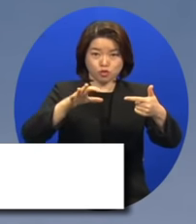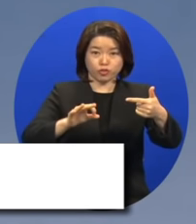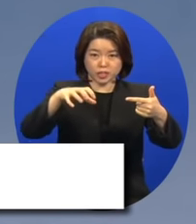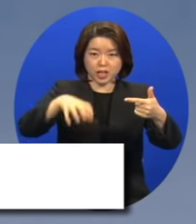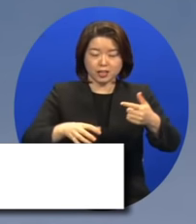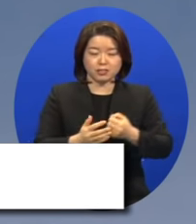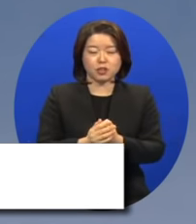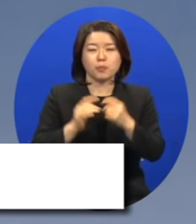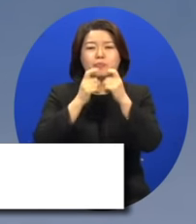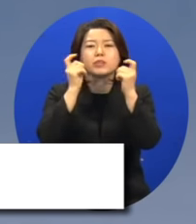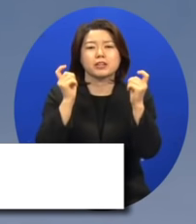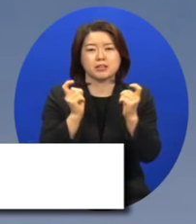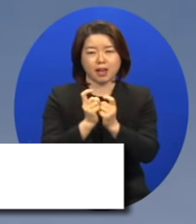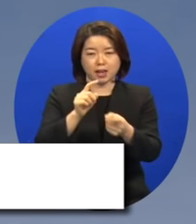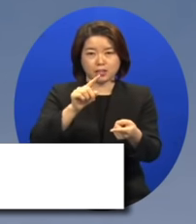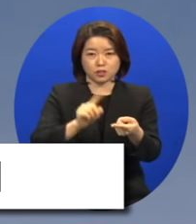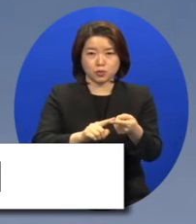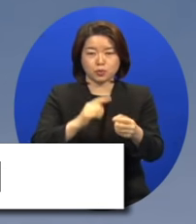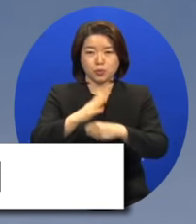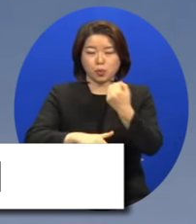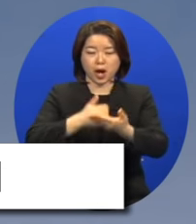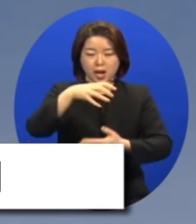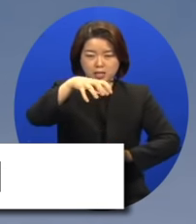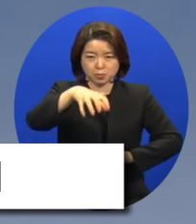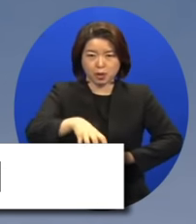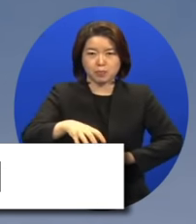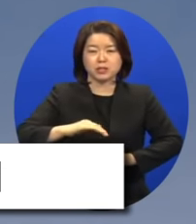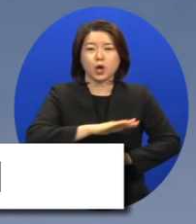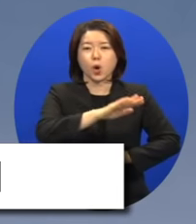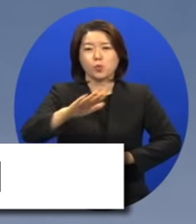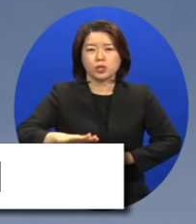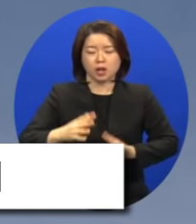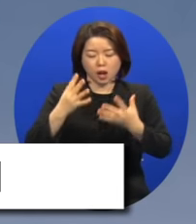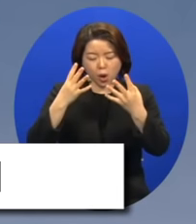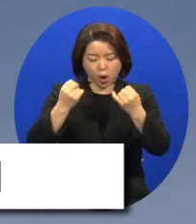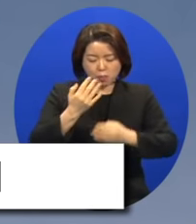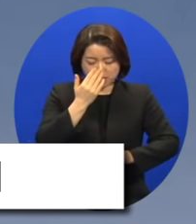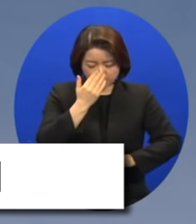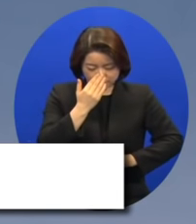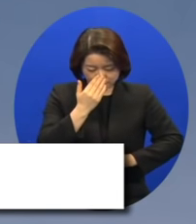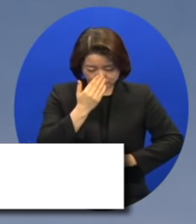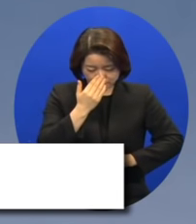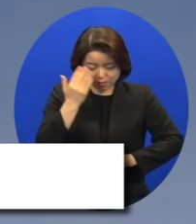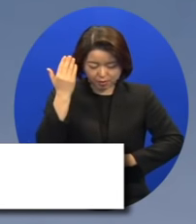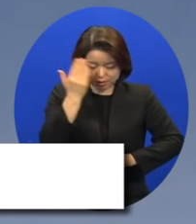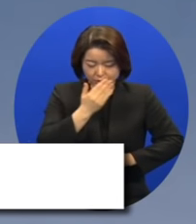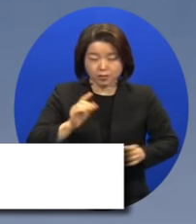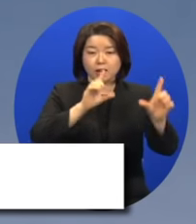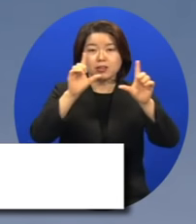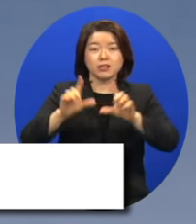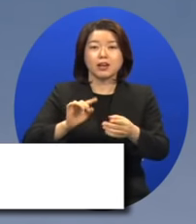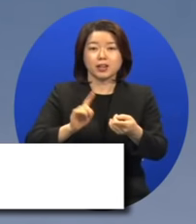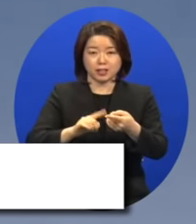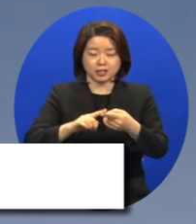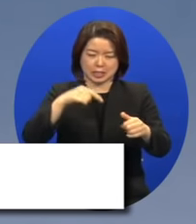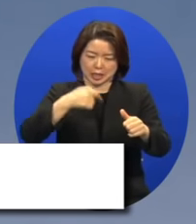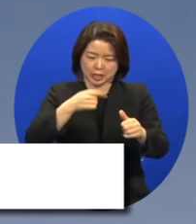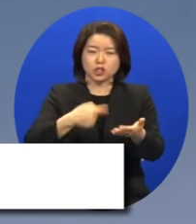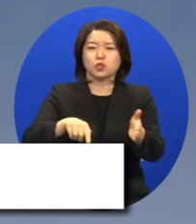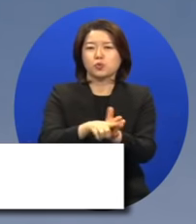6장에서바울은 우리가하나님앞에서얼마나경건한삶을살아야하는지에대해가르치면서이러한말씀을하셨습니다 .